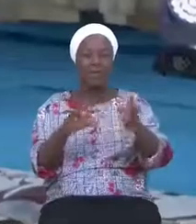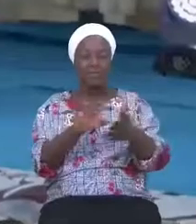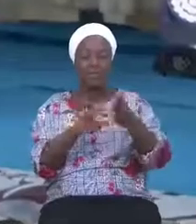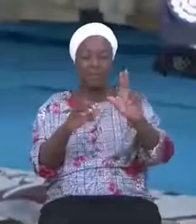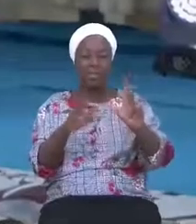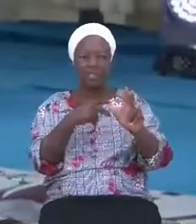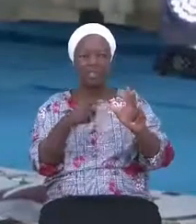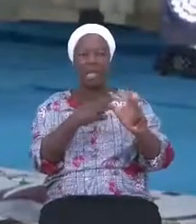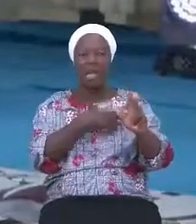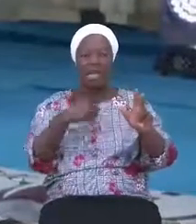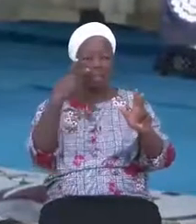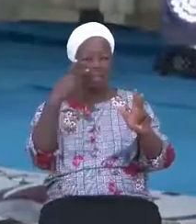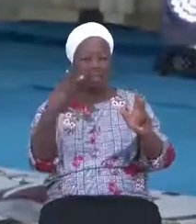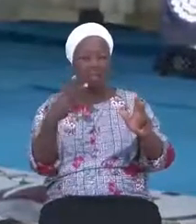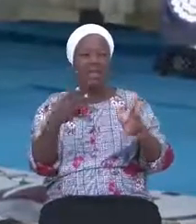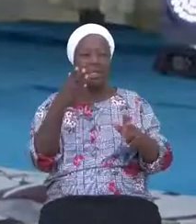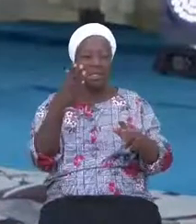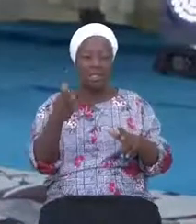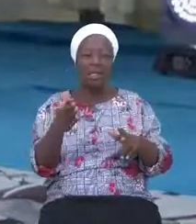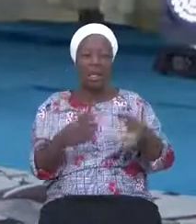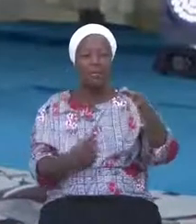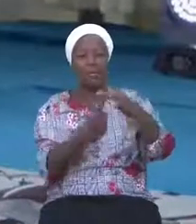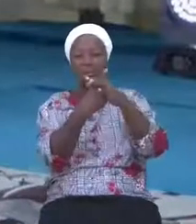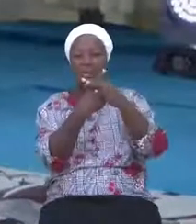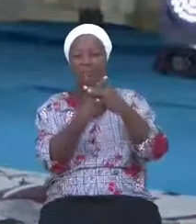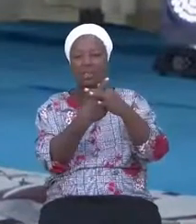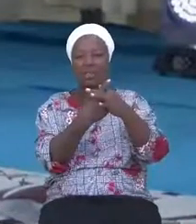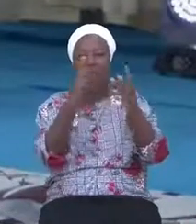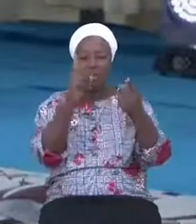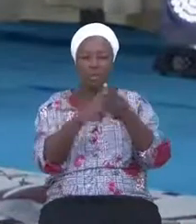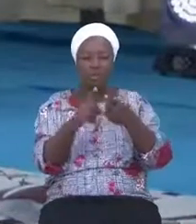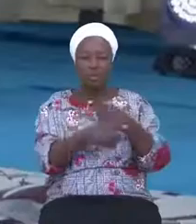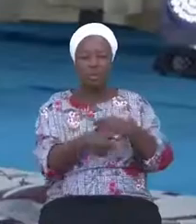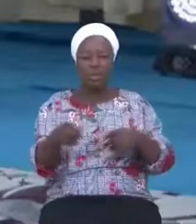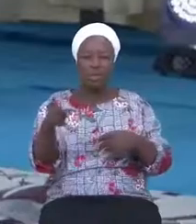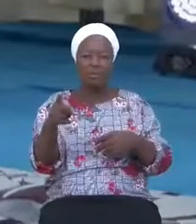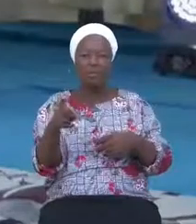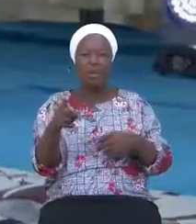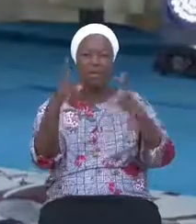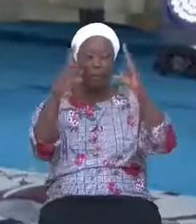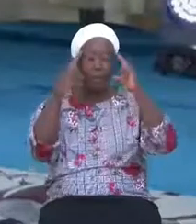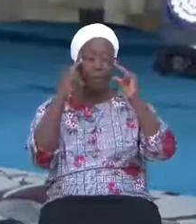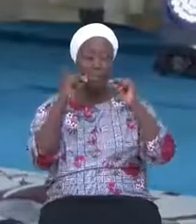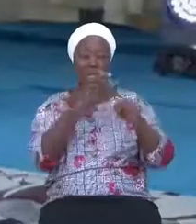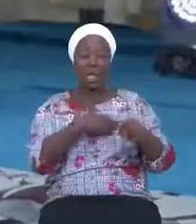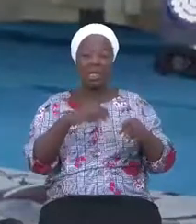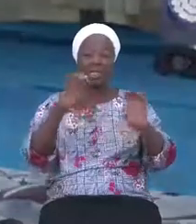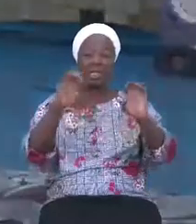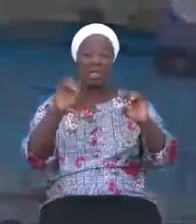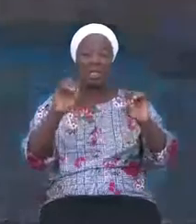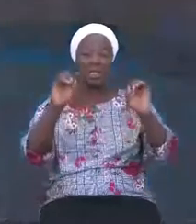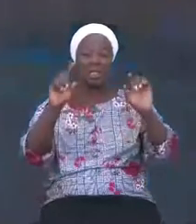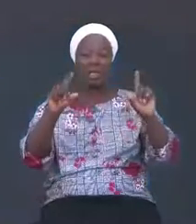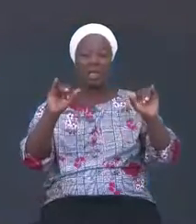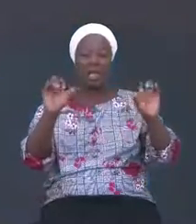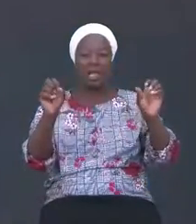Verset 3 dit, et voici Moïse et Élie leur apparurent s'entretenant avec lui.